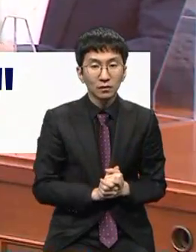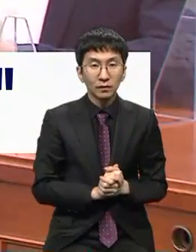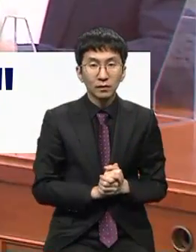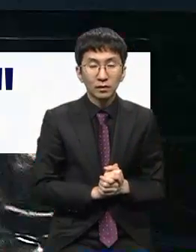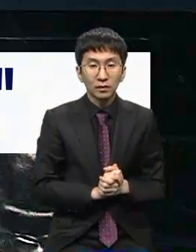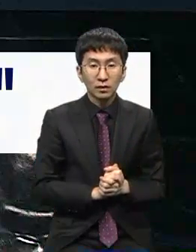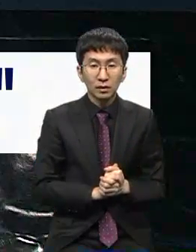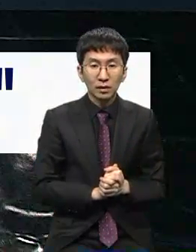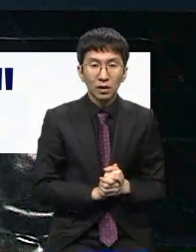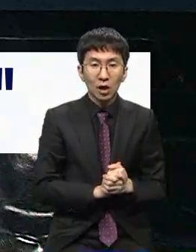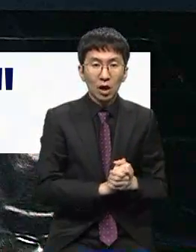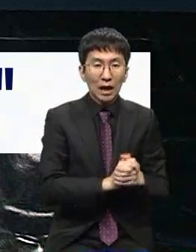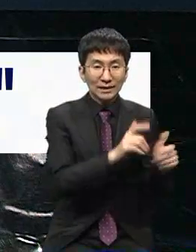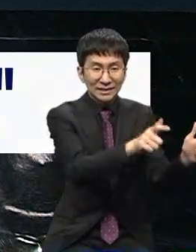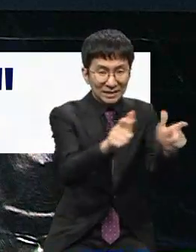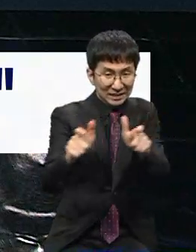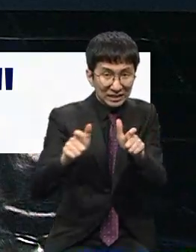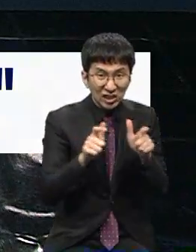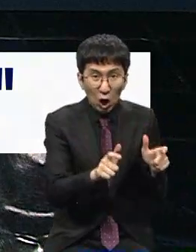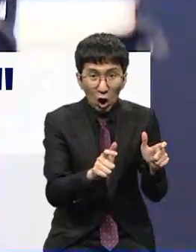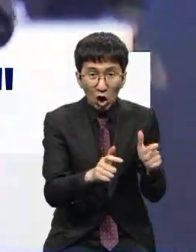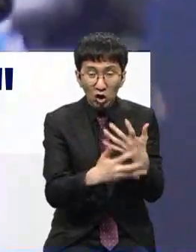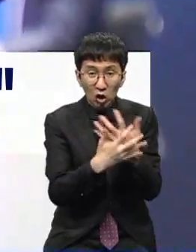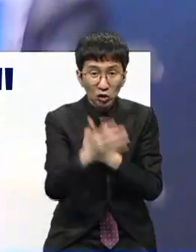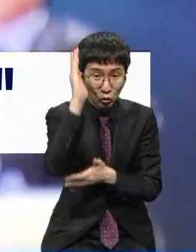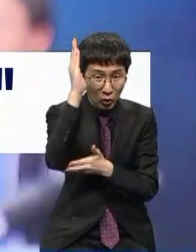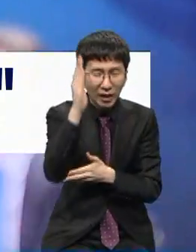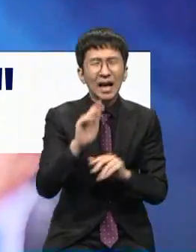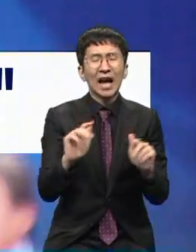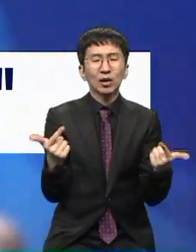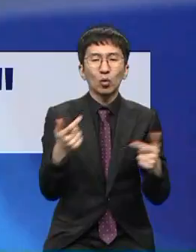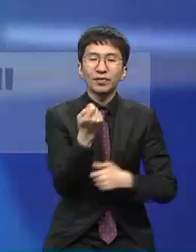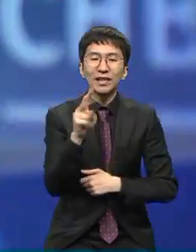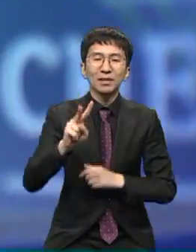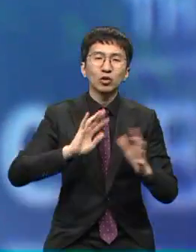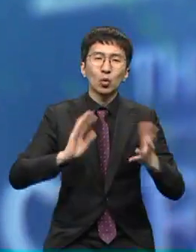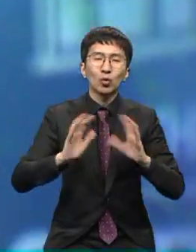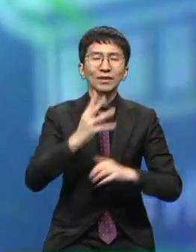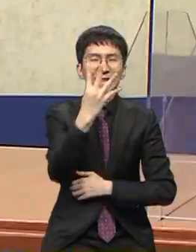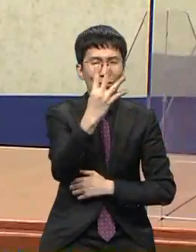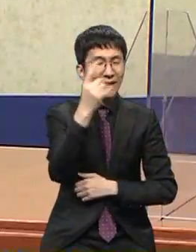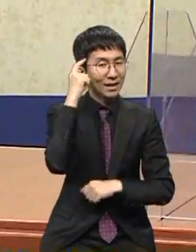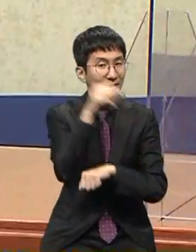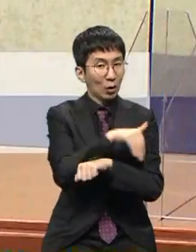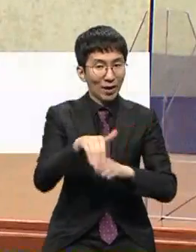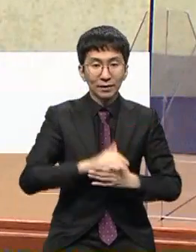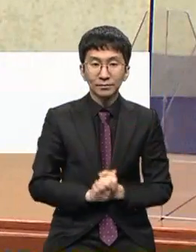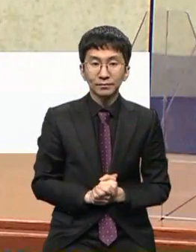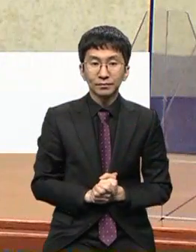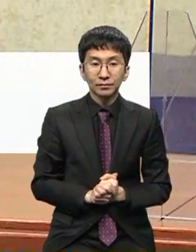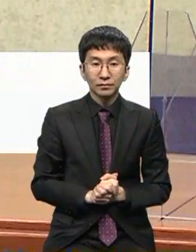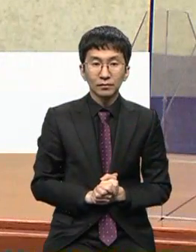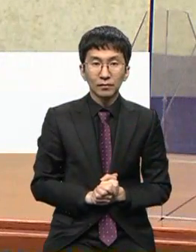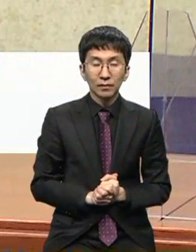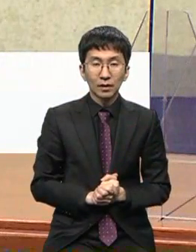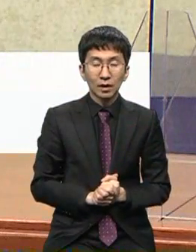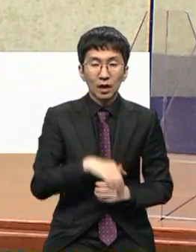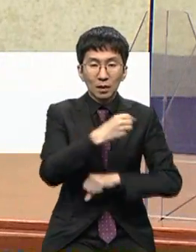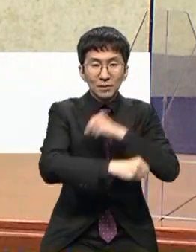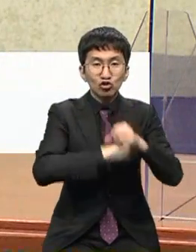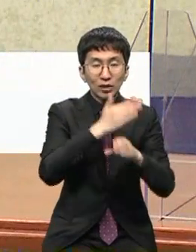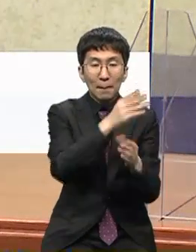연설회를 없애고 TV 토론을 4회 이상으로 늘리는 방안이 우선 논의되고 있습니다. 당원 당규를 바꾸지 않는